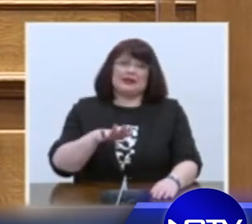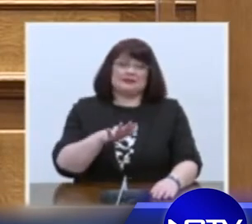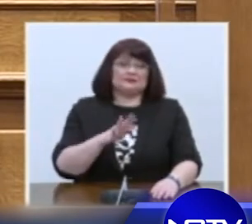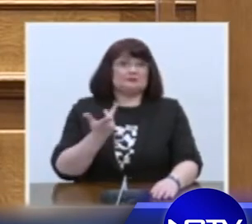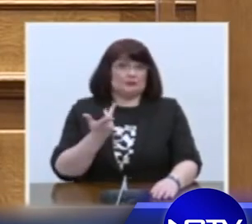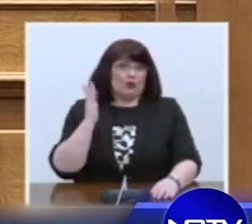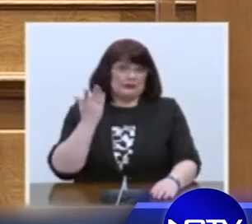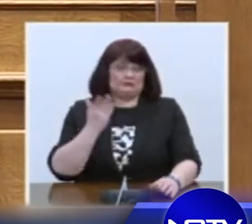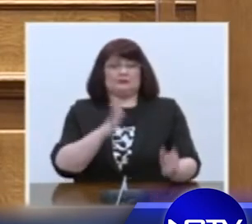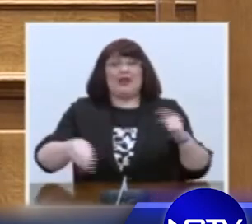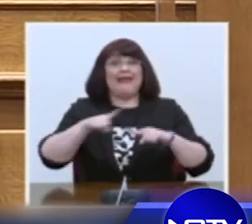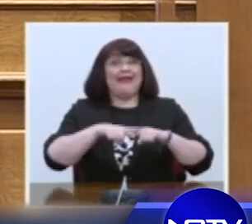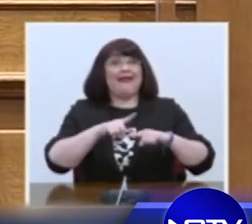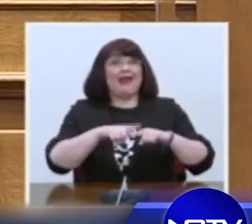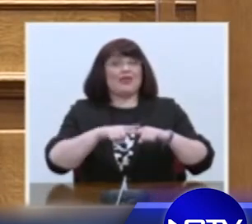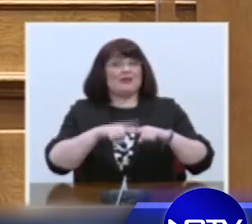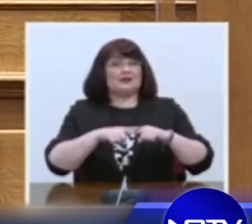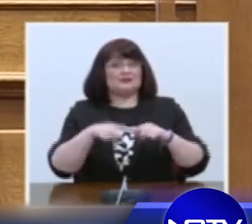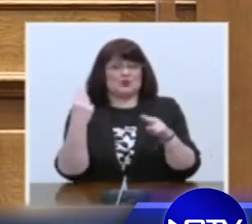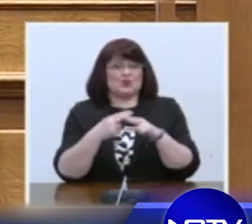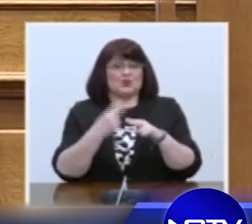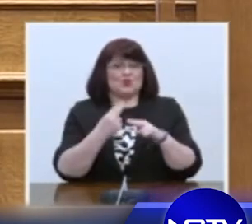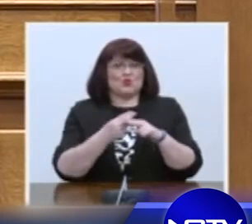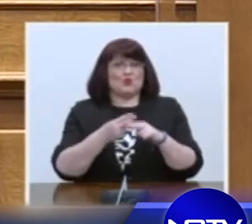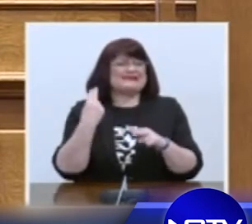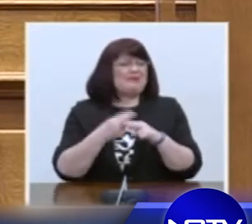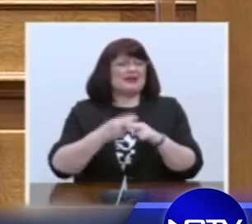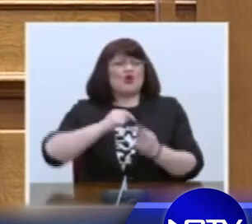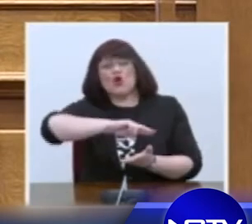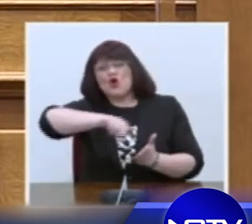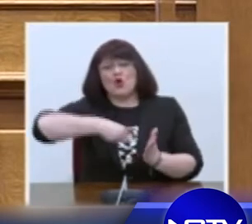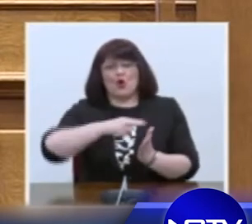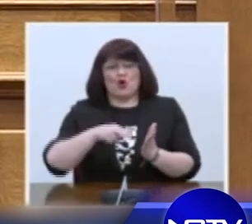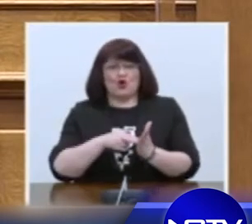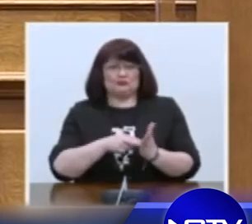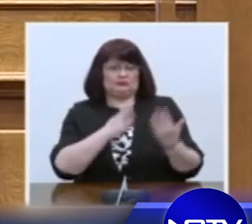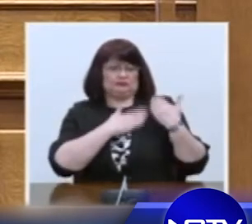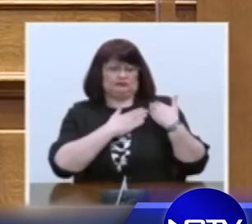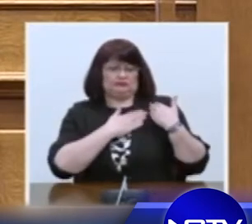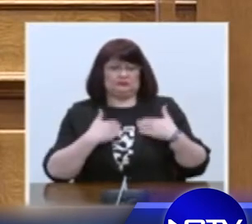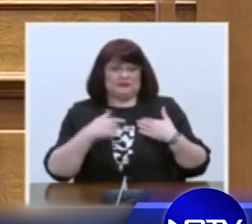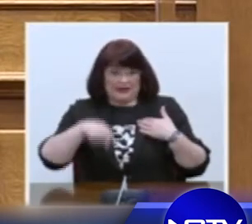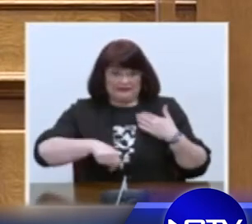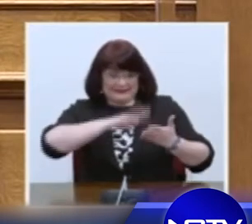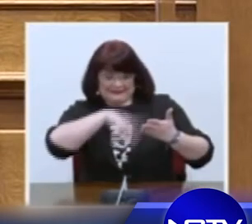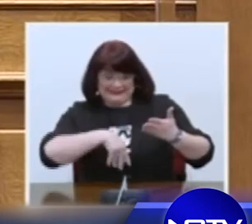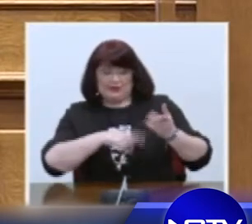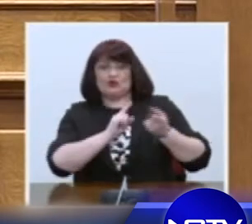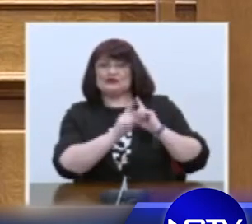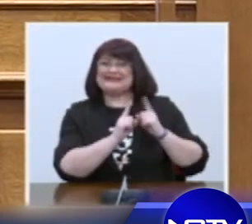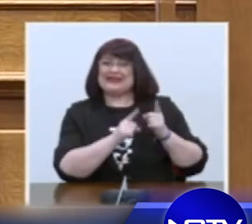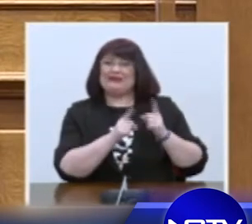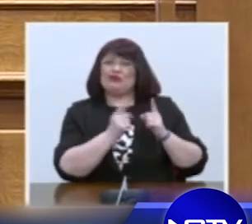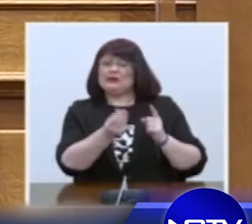εθνική εξαίρεση, σημείωσε ο Κυριάκος Μητσοτάκης, υπογραμμίζοντας πως η αξιωματική αντιπολίτευση λέει και πάλι όχι σε εξέλιξη